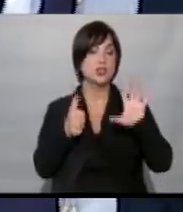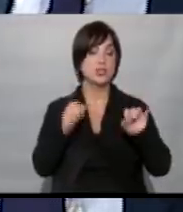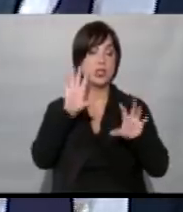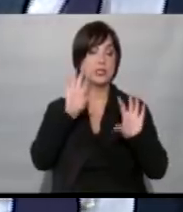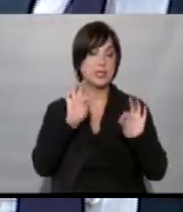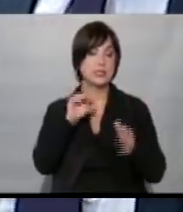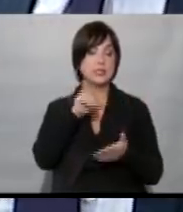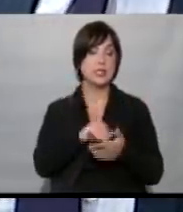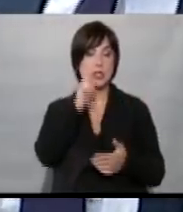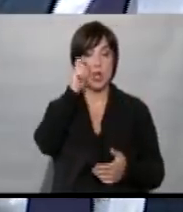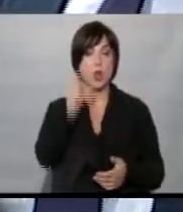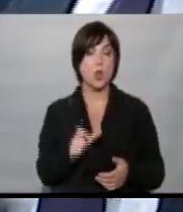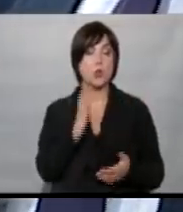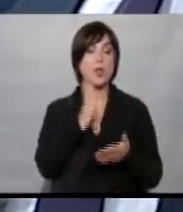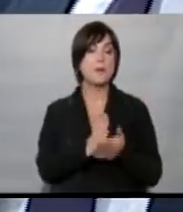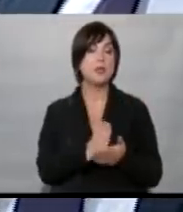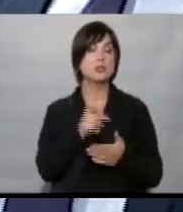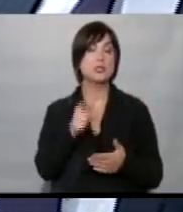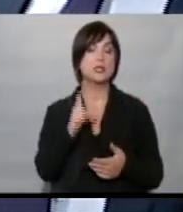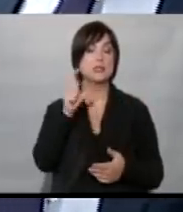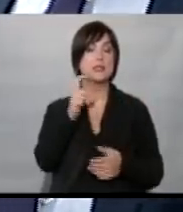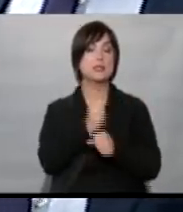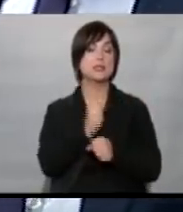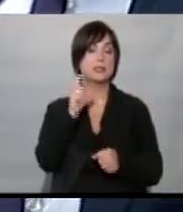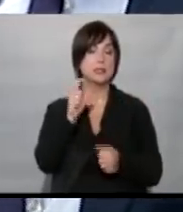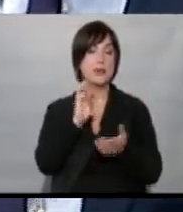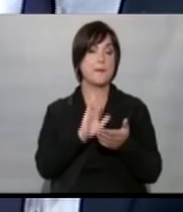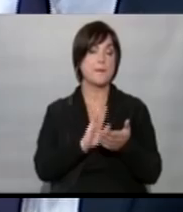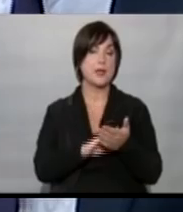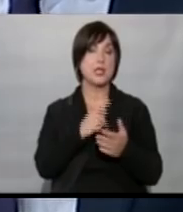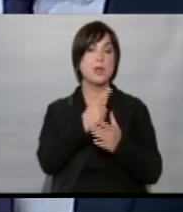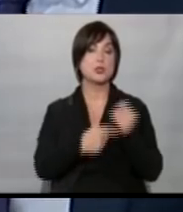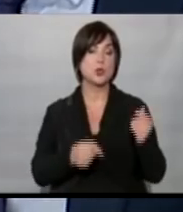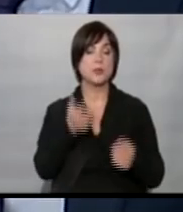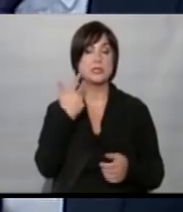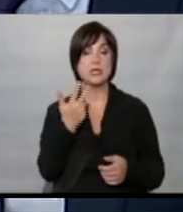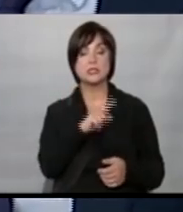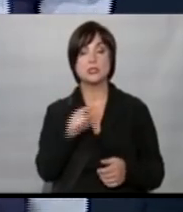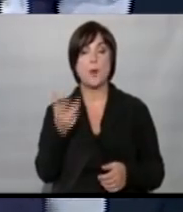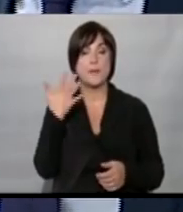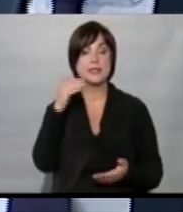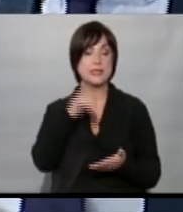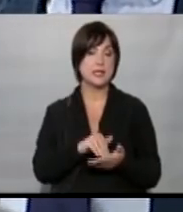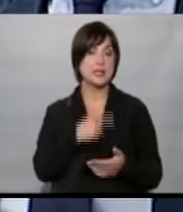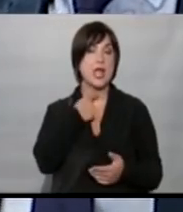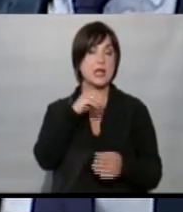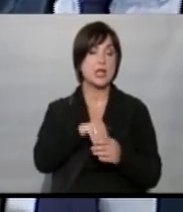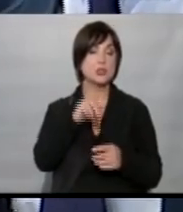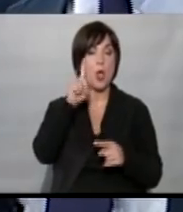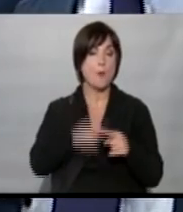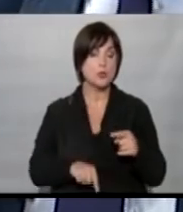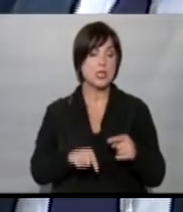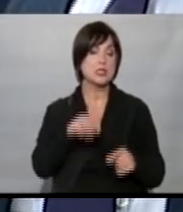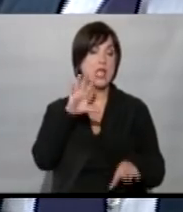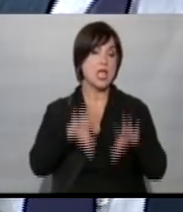610.000 луѓе. Евидентно беше дека Социјалдемократскиот сојуз има изгубено од 30 до 50.000 гласачи во споредба со последните